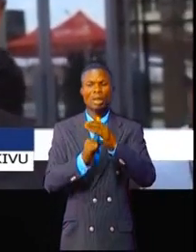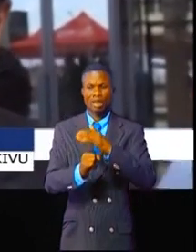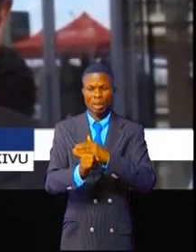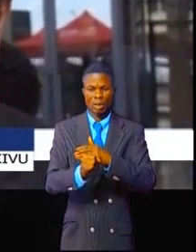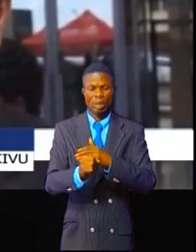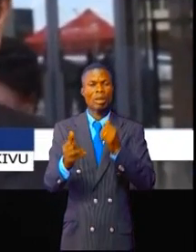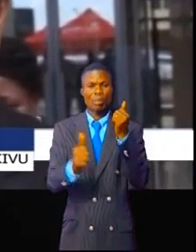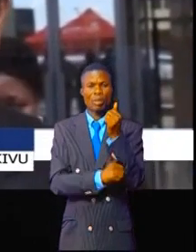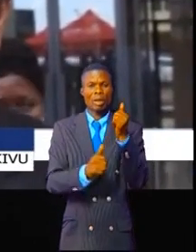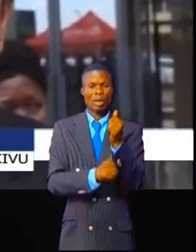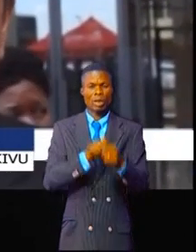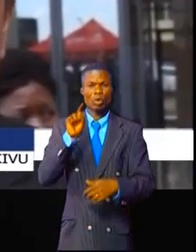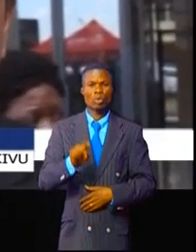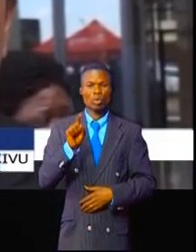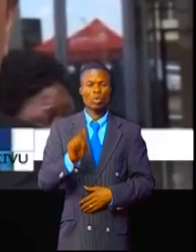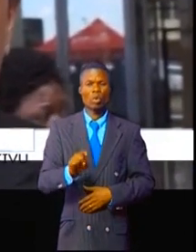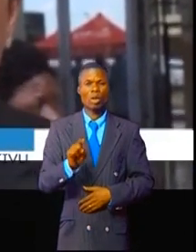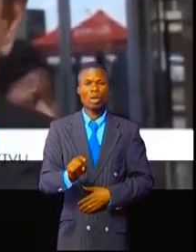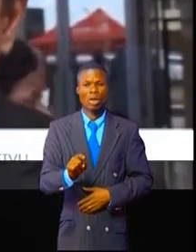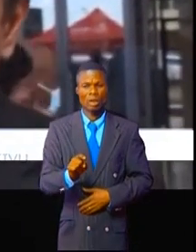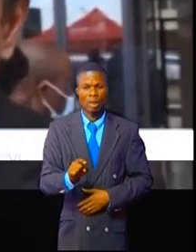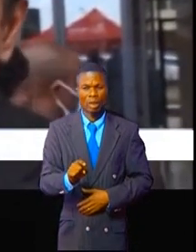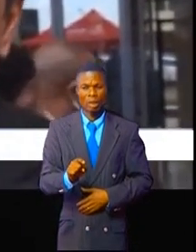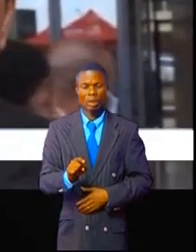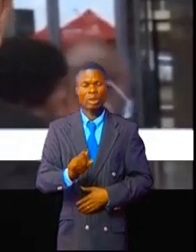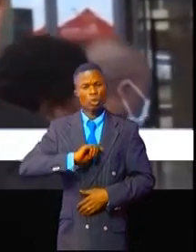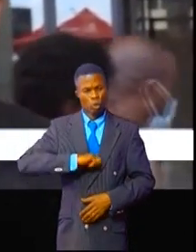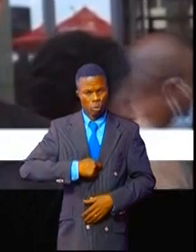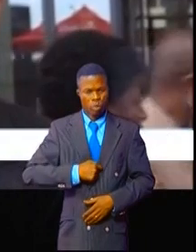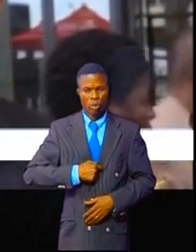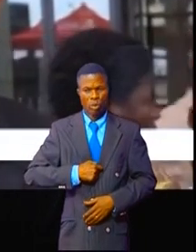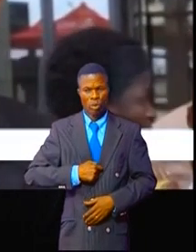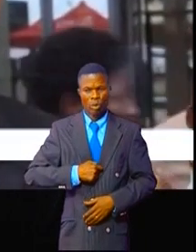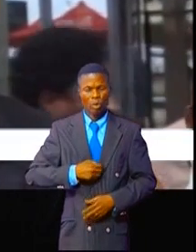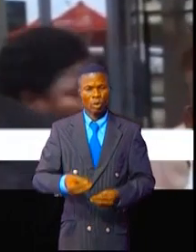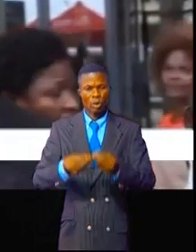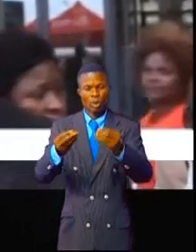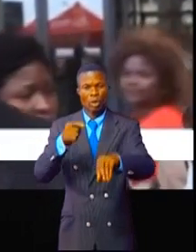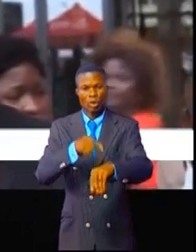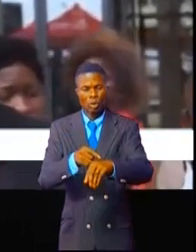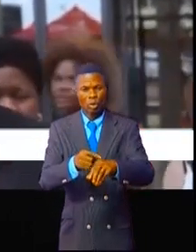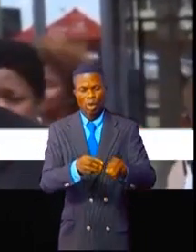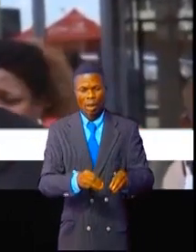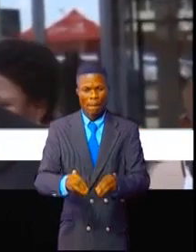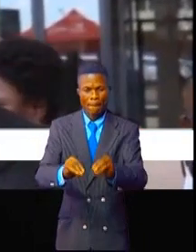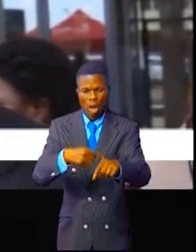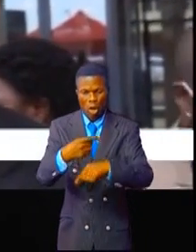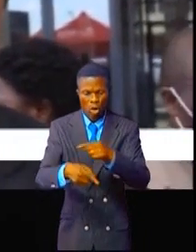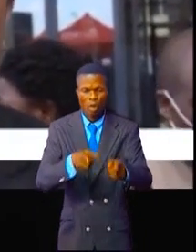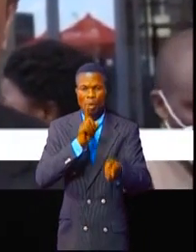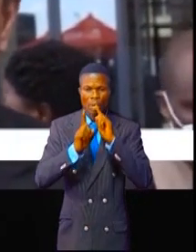gens puissent en tout cas prendre un peu de patience donner le temps passé dieu qu'ils ont commencé maintenant des changes